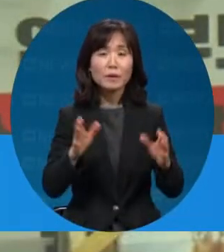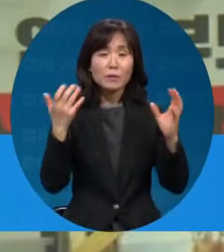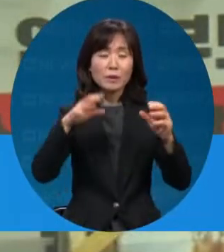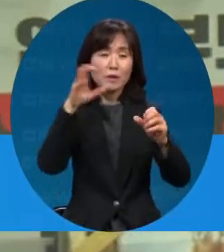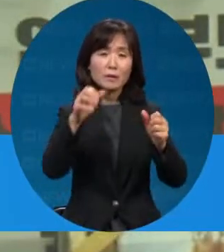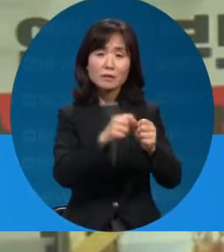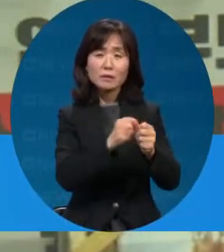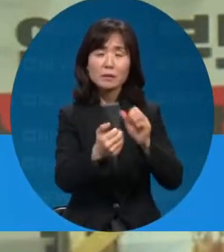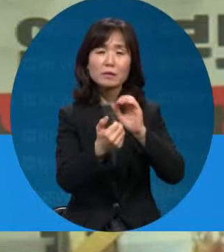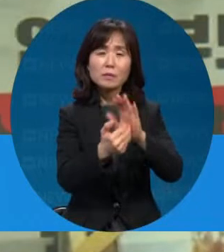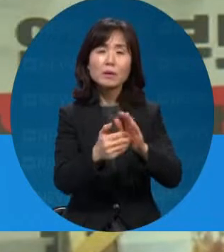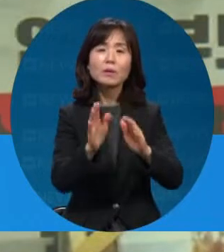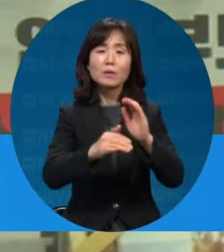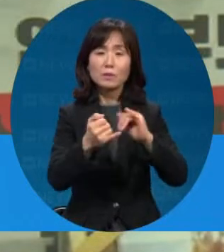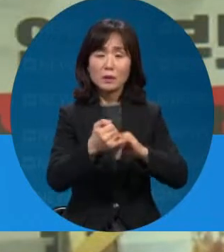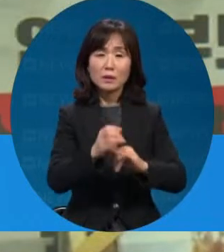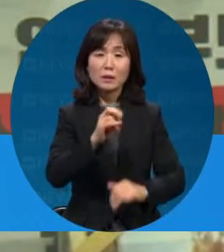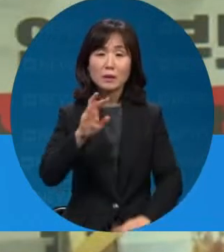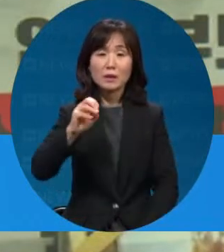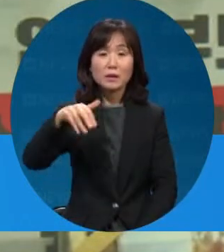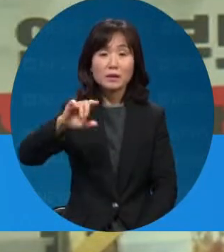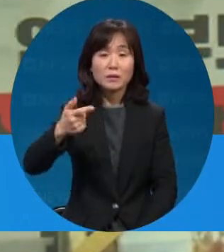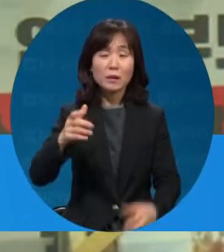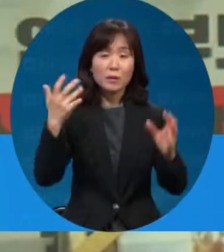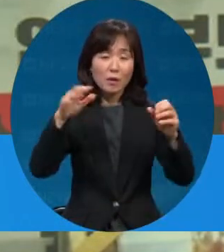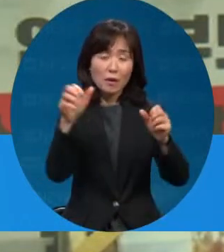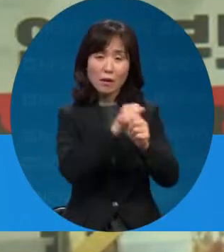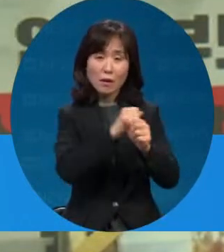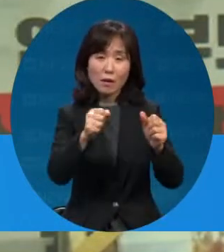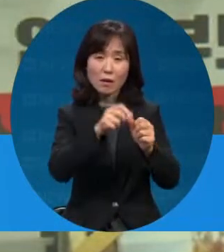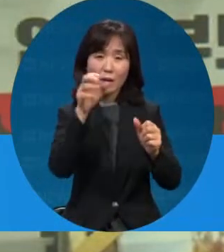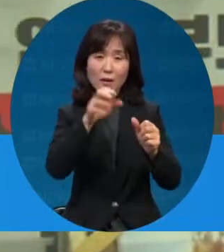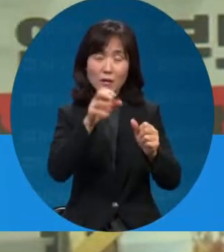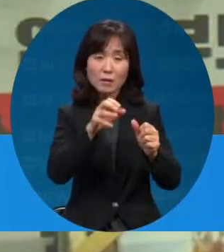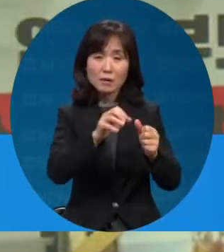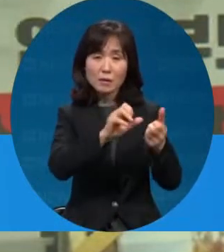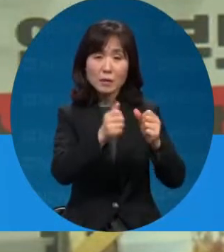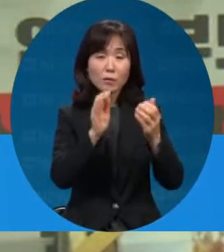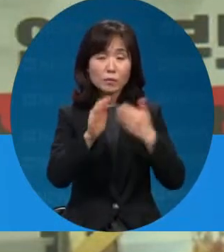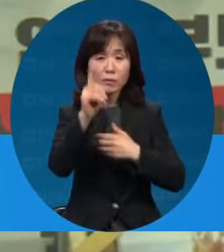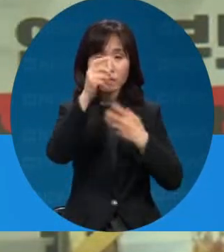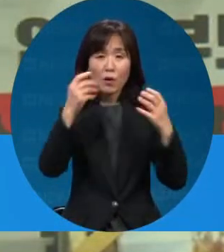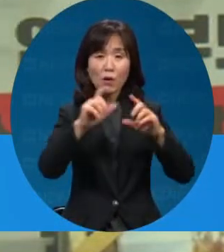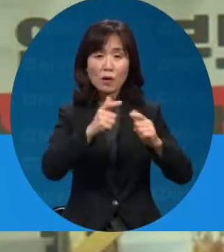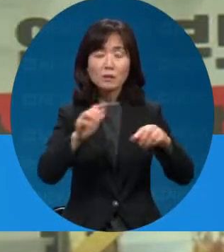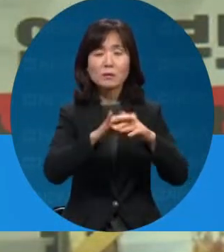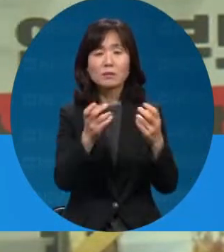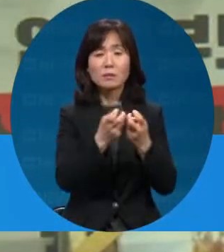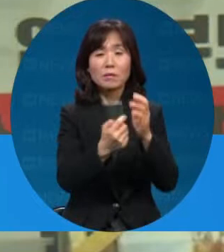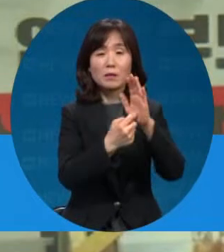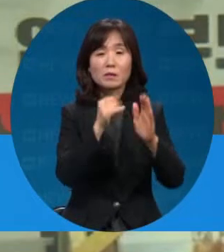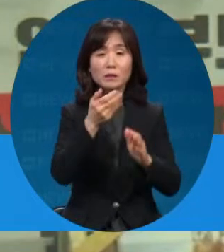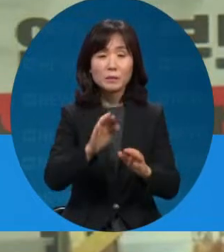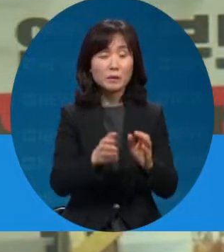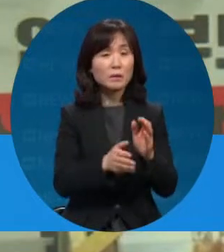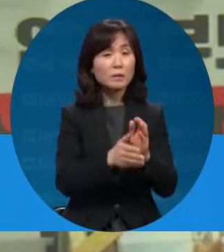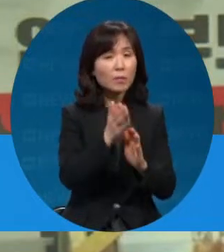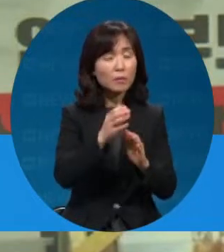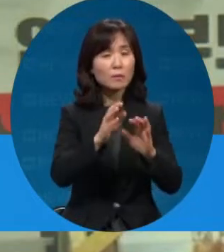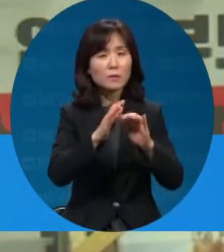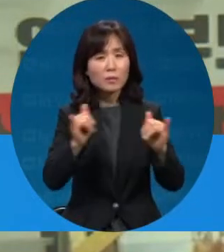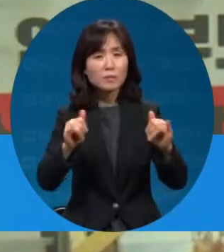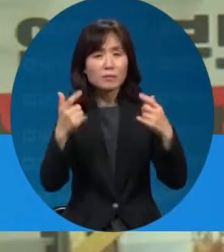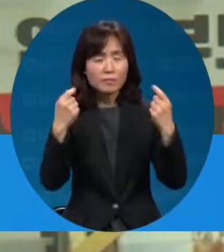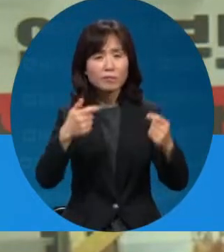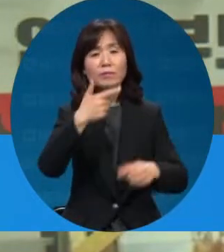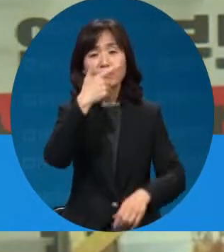공약입니다. 양천 아동학대 사망 사건 이후 정부가 여러 대책을 내놓고 있지만 인력도 시설도 여전히